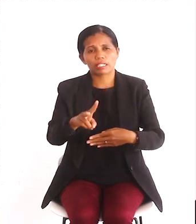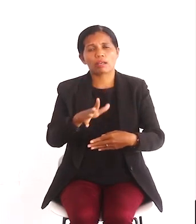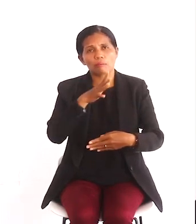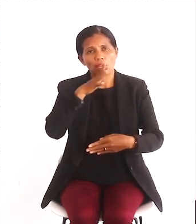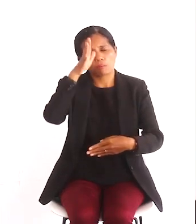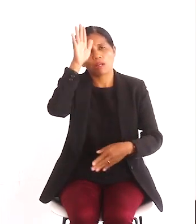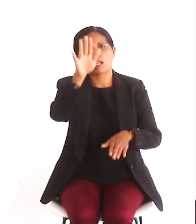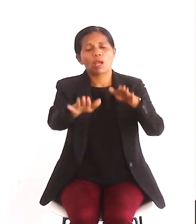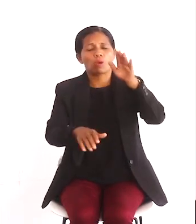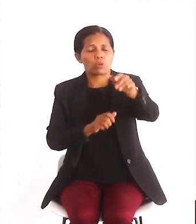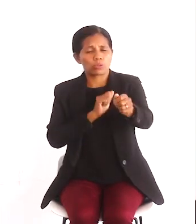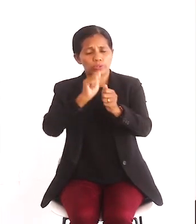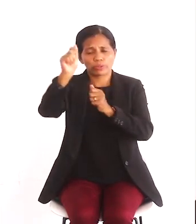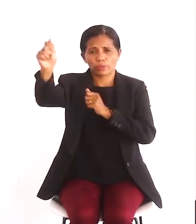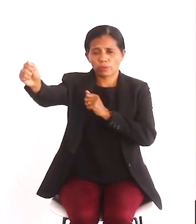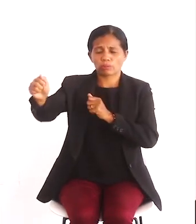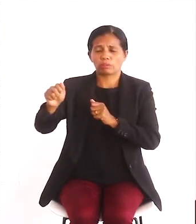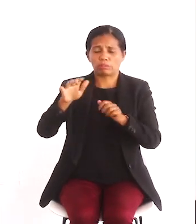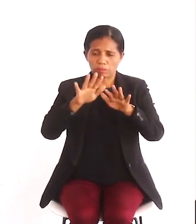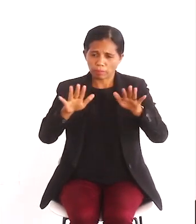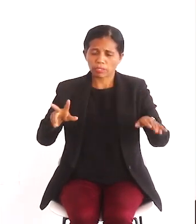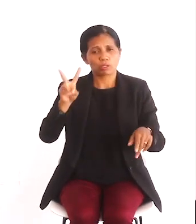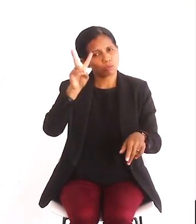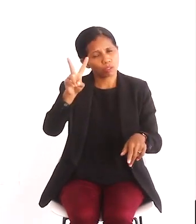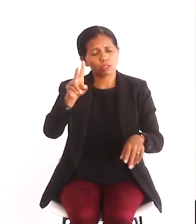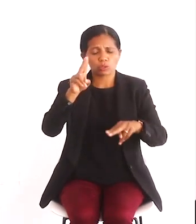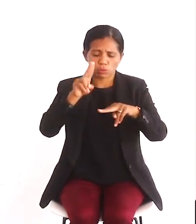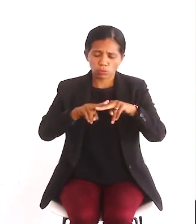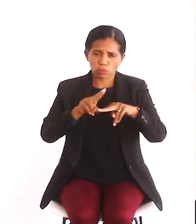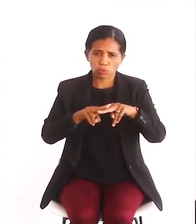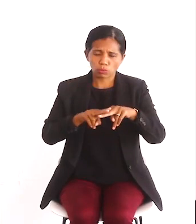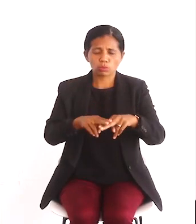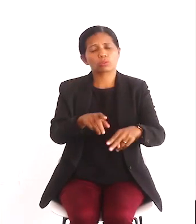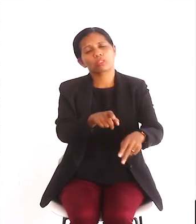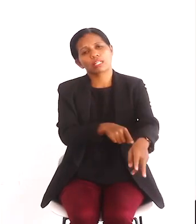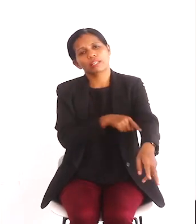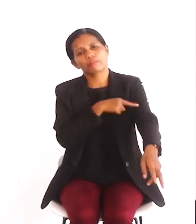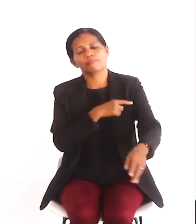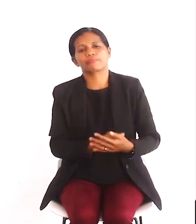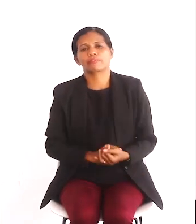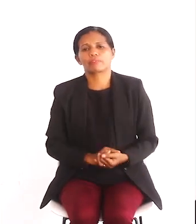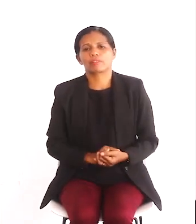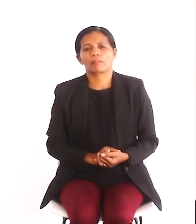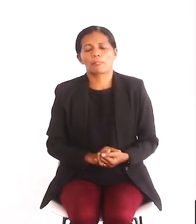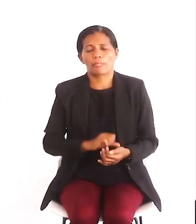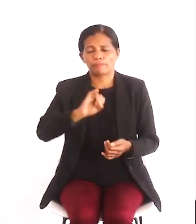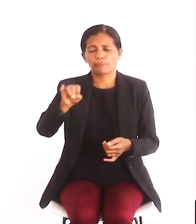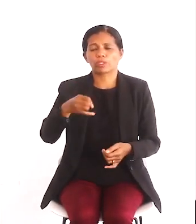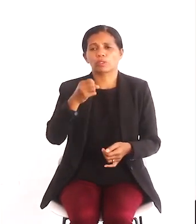klosona. Labarik na in rua ne tur to baruk. Teki-teki, Zulia começa muda ni limam